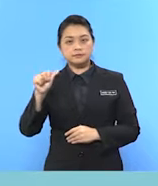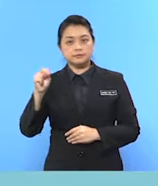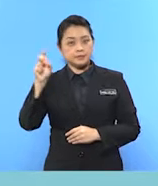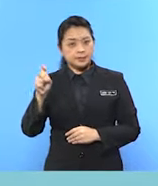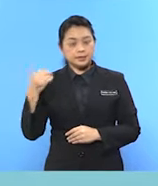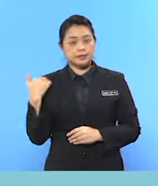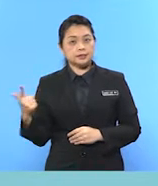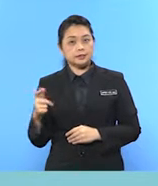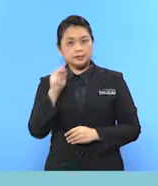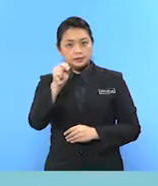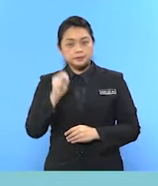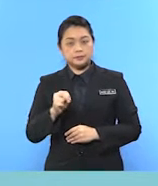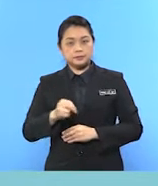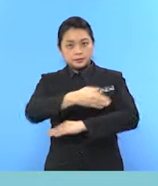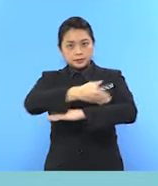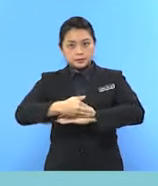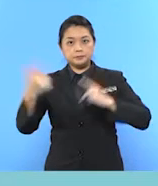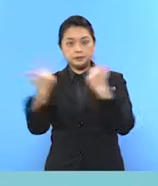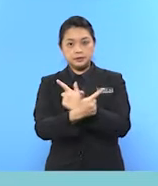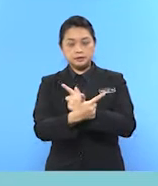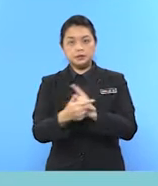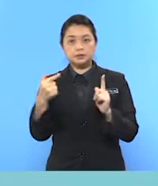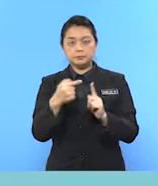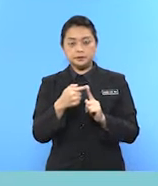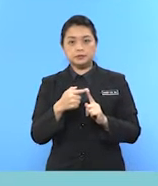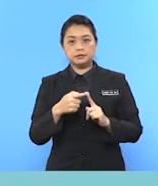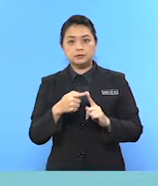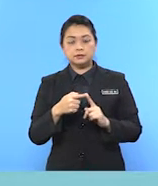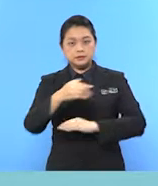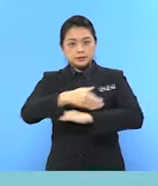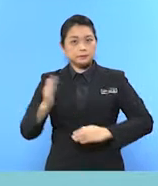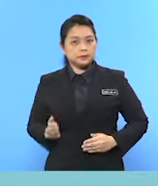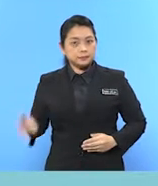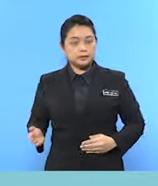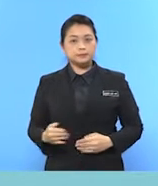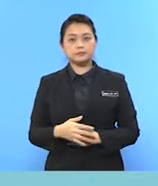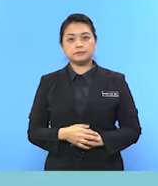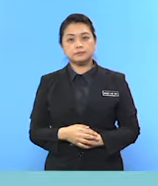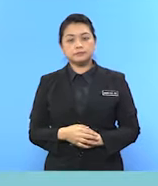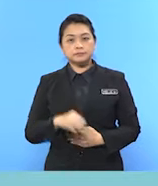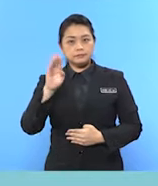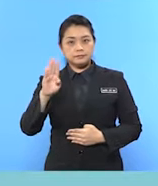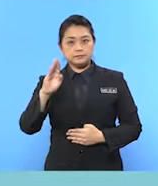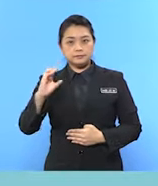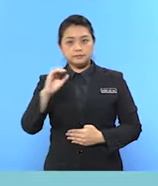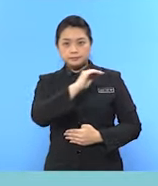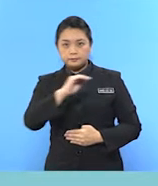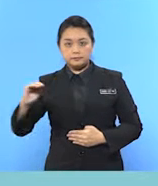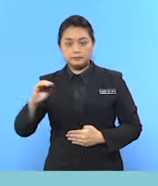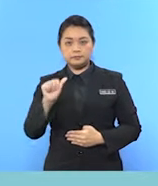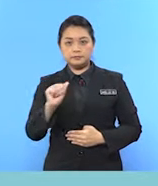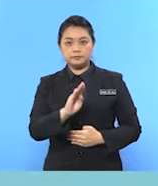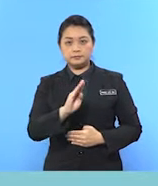Tangent X ialah nisbah sisi bertentangan kepada sisi bersebelahan, iaitu BC